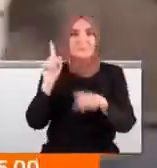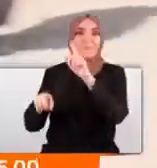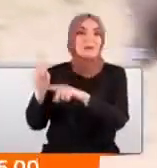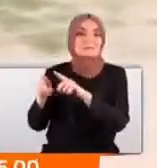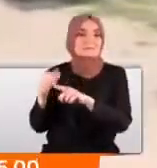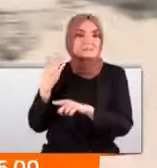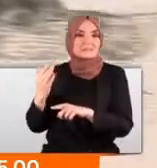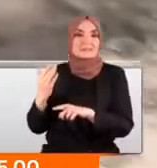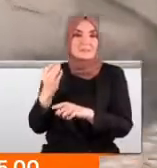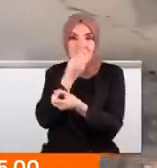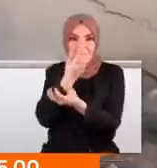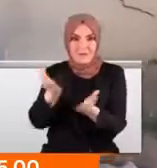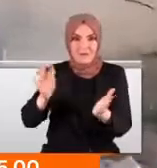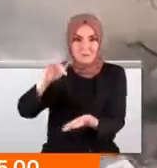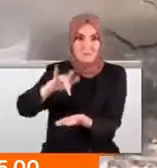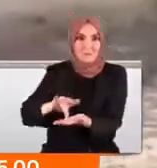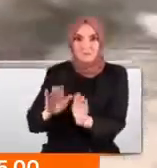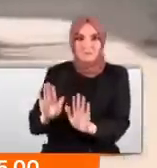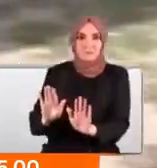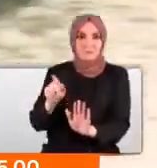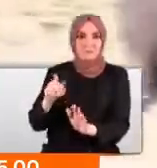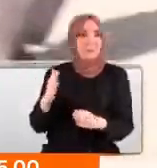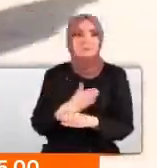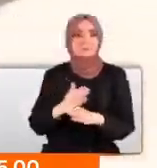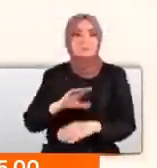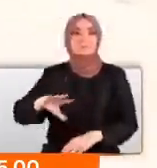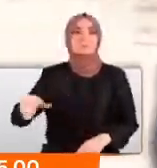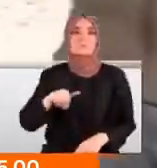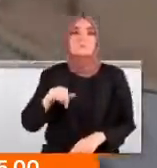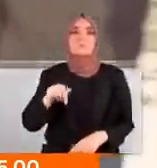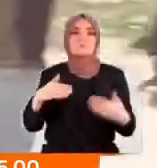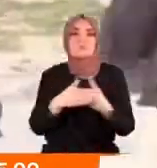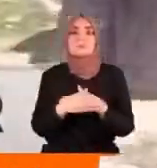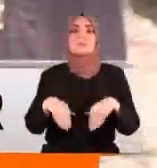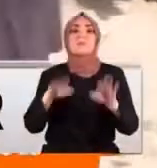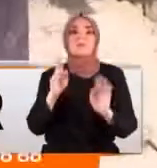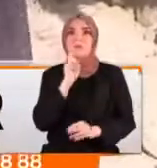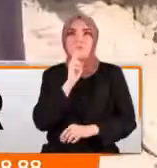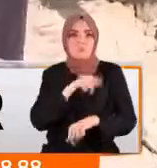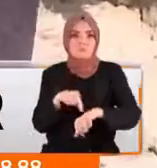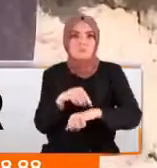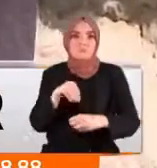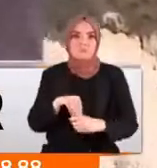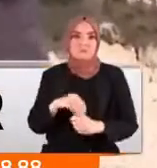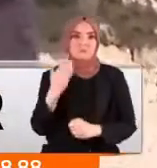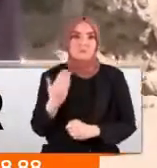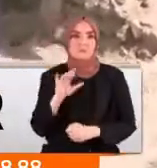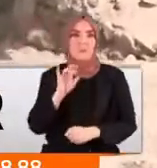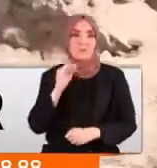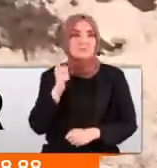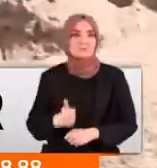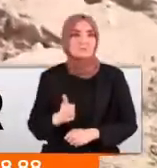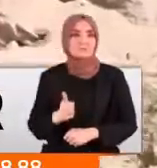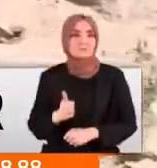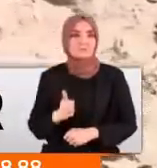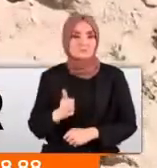da ortasındaki eşyayı çalıyor ve bunu gece vakti değil, tam da öğle saatlerinde yapıyor. Son 15 gündür yaklaşık